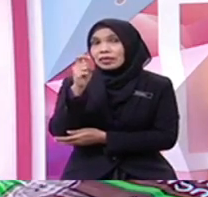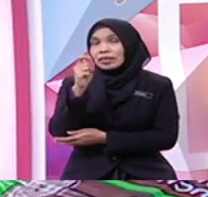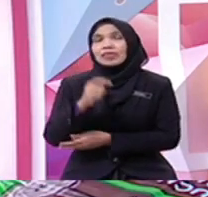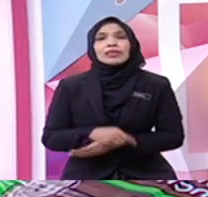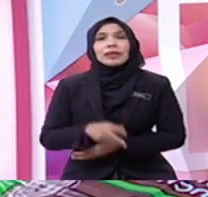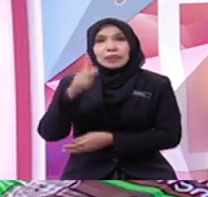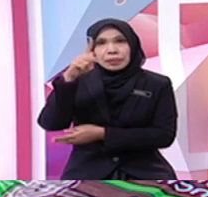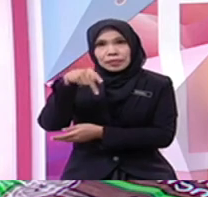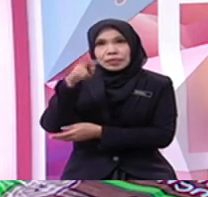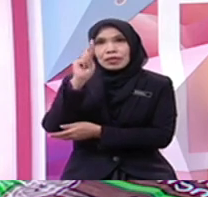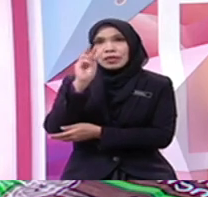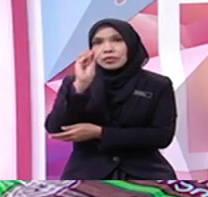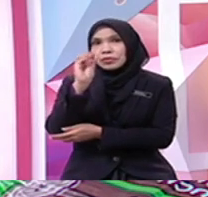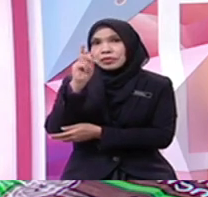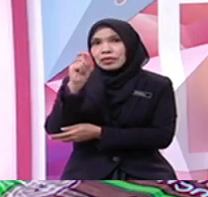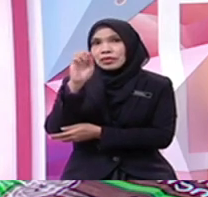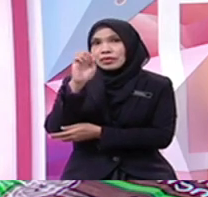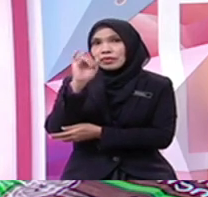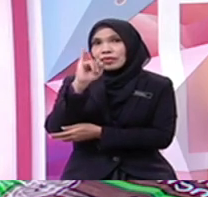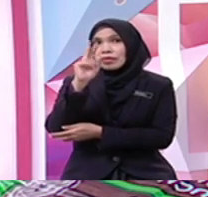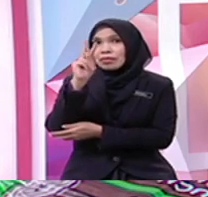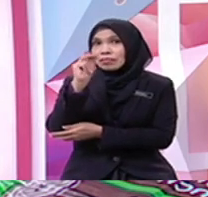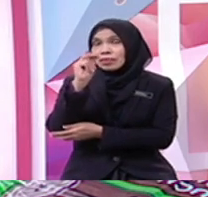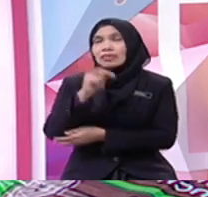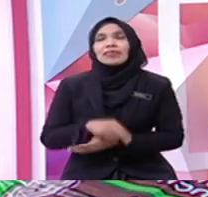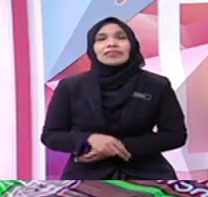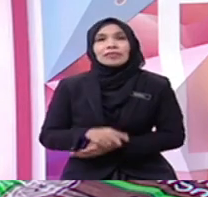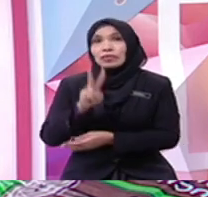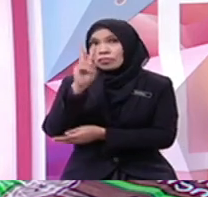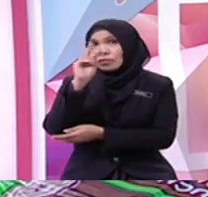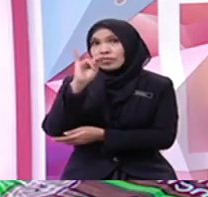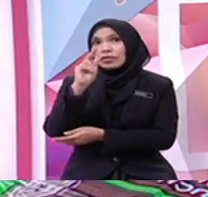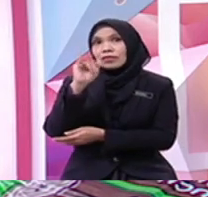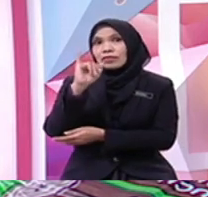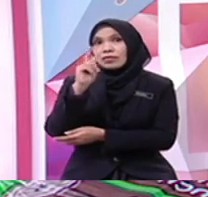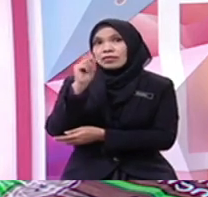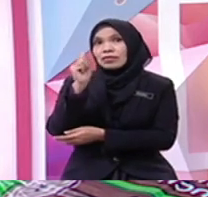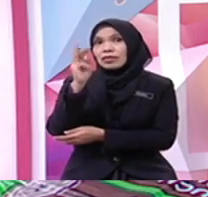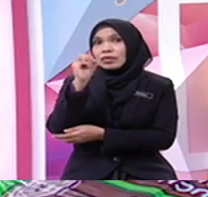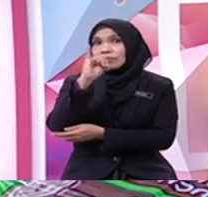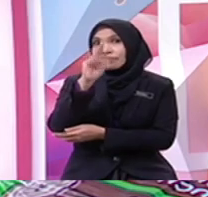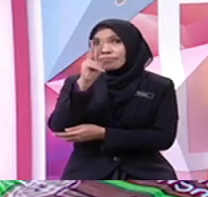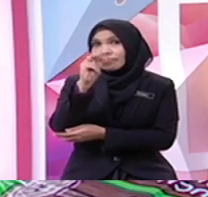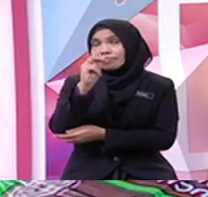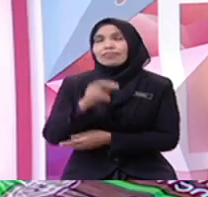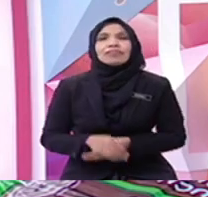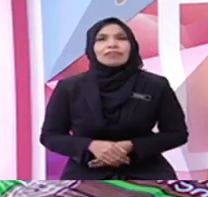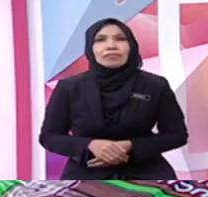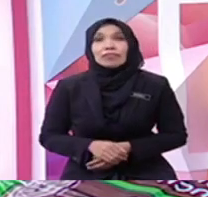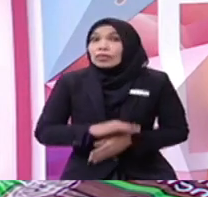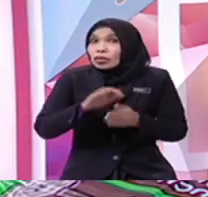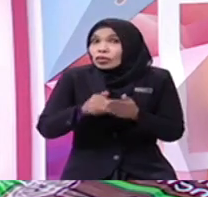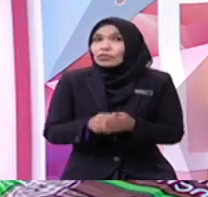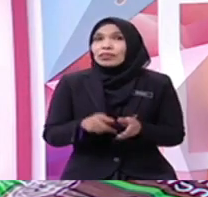rekam ini reup by the minute dan banyak lagi lagi katakan juga Iya betul Kita takkan pergi satu